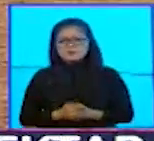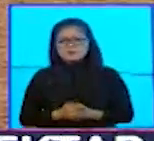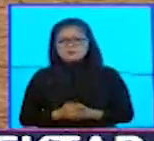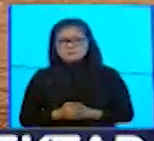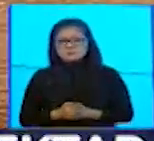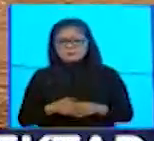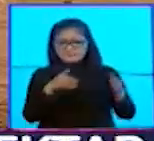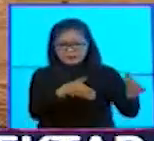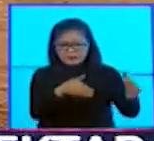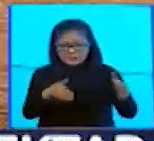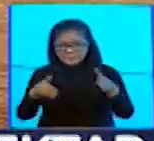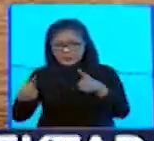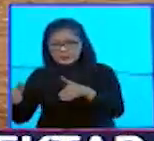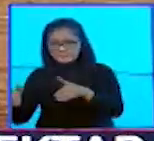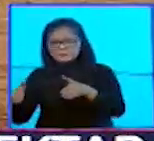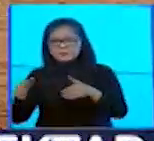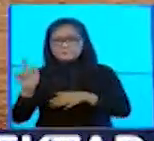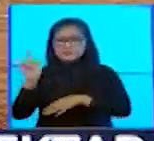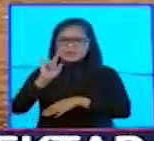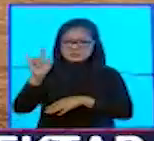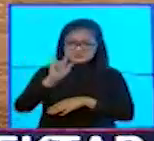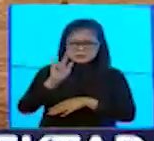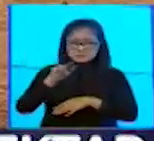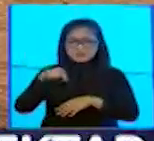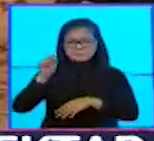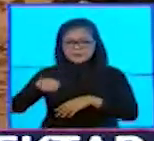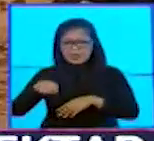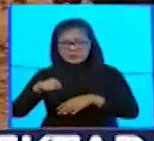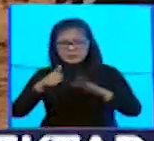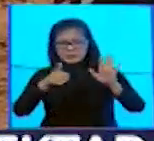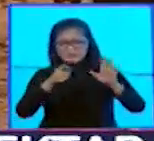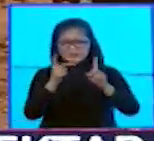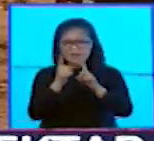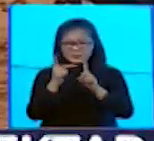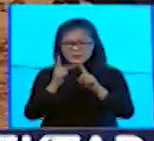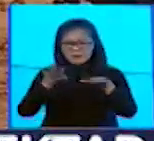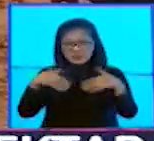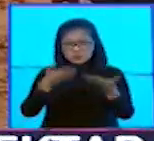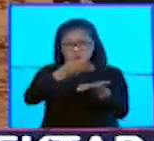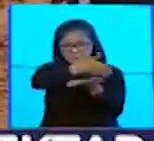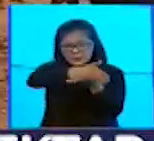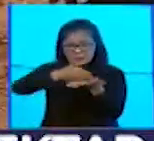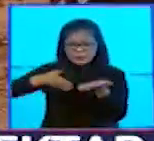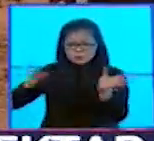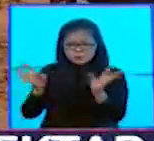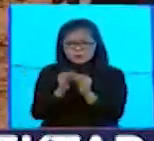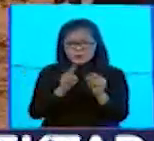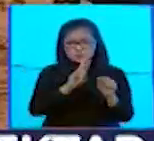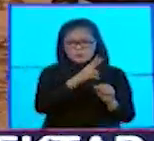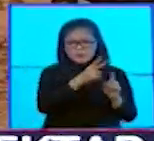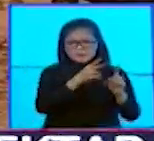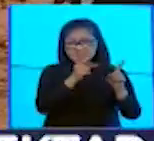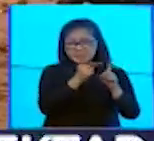khusus COVID-19 di TPU Pedurenan hingga saat ini telah terpakai sebanyak 6 hektar atau setengah dari total luas 12 hektar yang disiapkan oleh